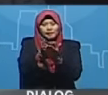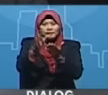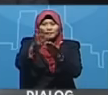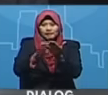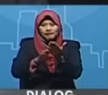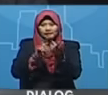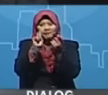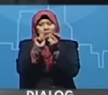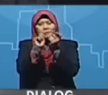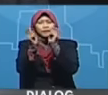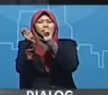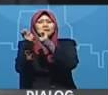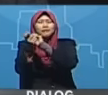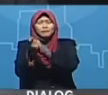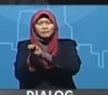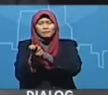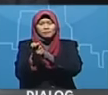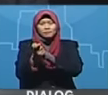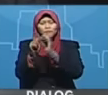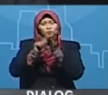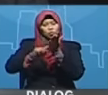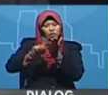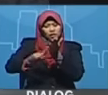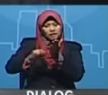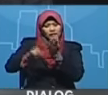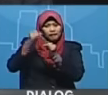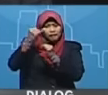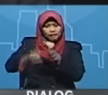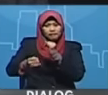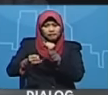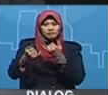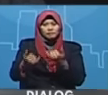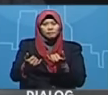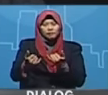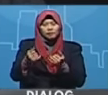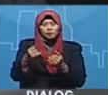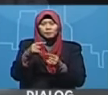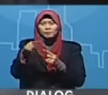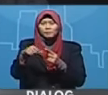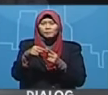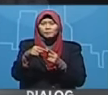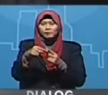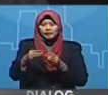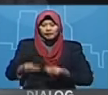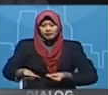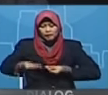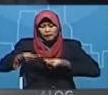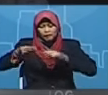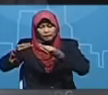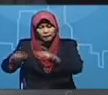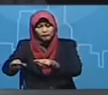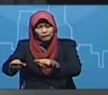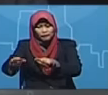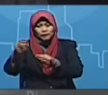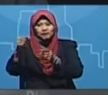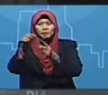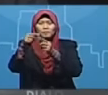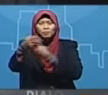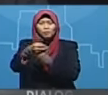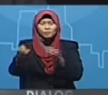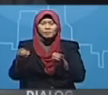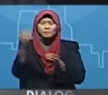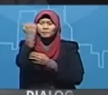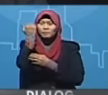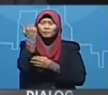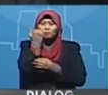pindaan. Kita dah finalize. Cumanya ada sedikit pindaan apabila kita telah serahkan baru ni ke Jabat Peguam Negara